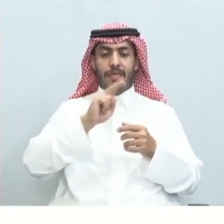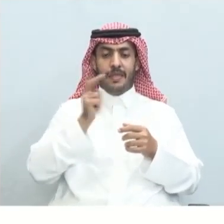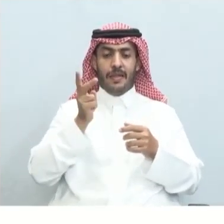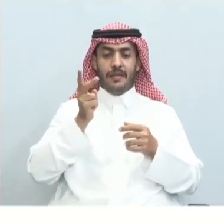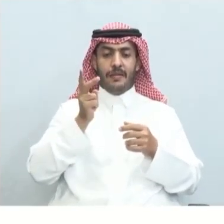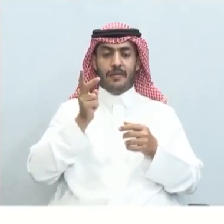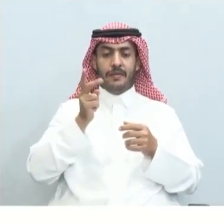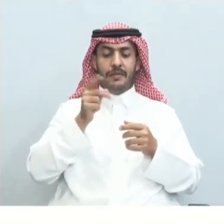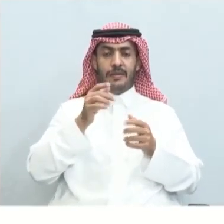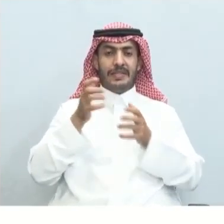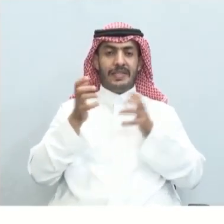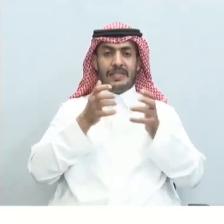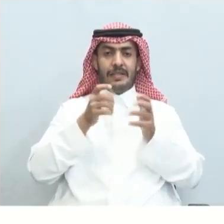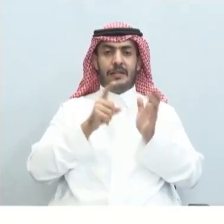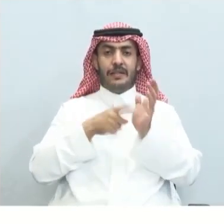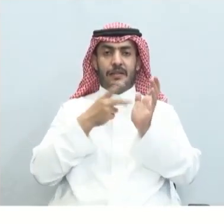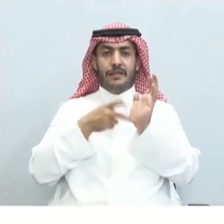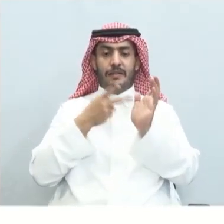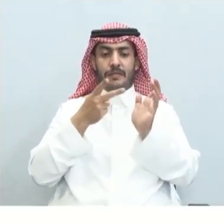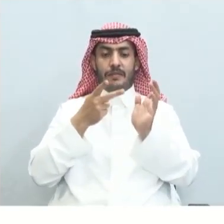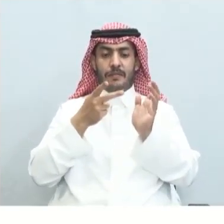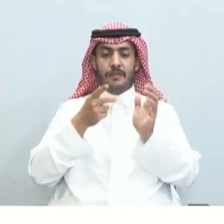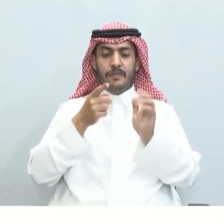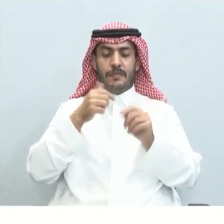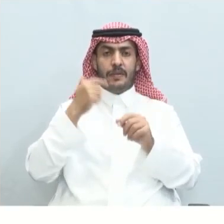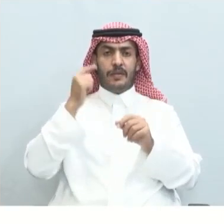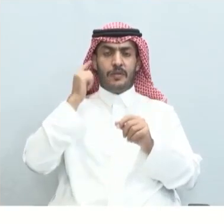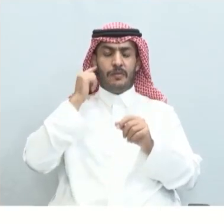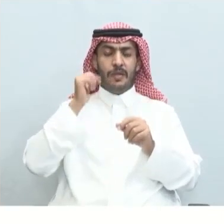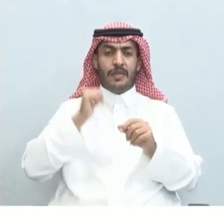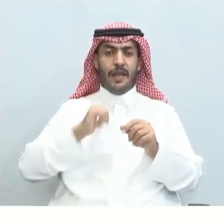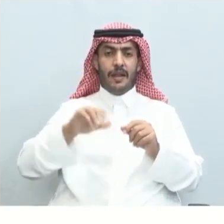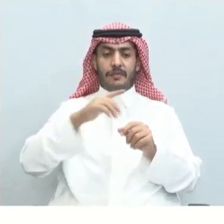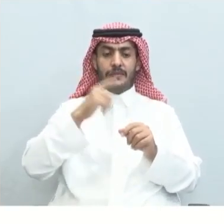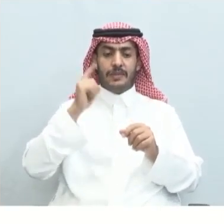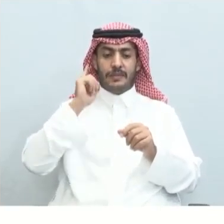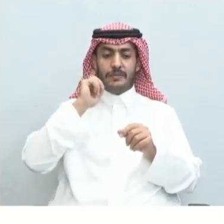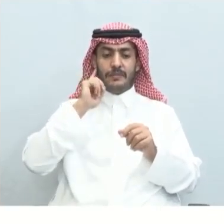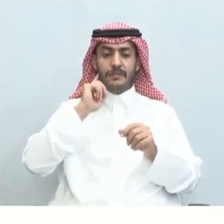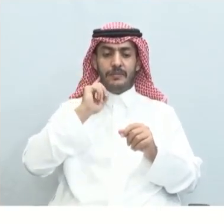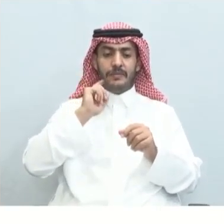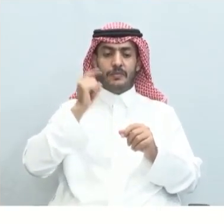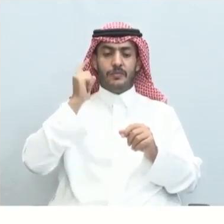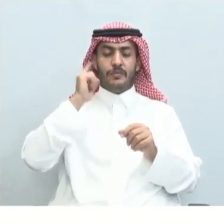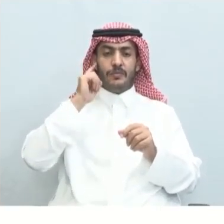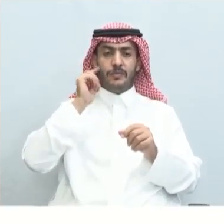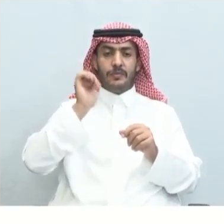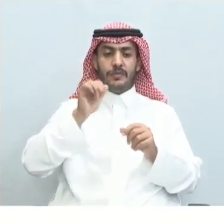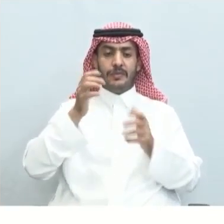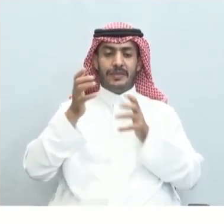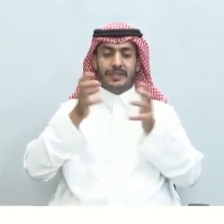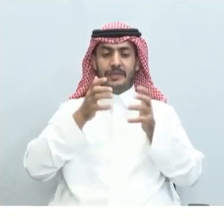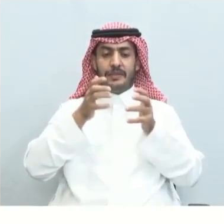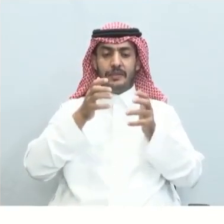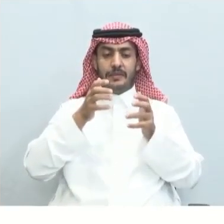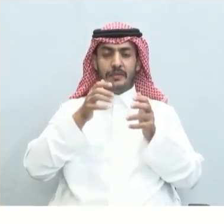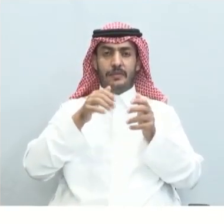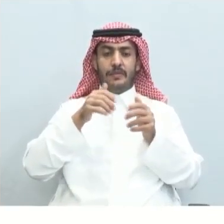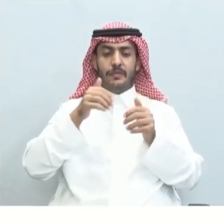اخر بهزه مره اخرى فسمع طلاب الصف صوت اهتزاز